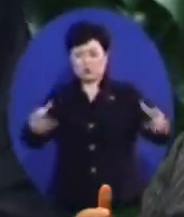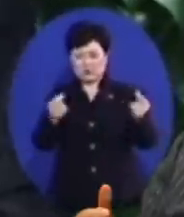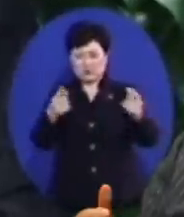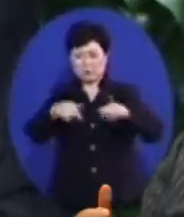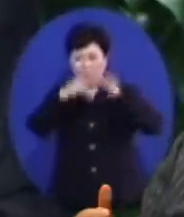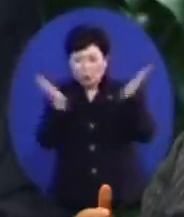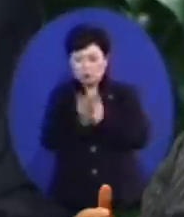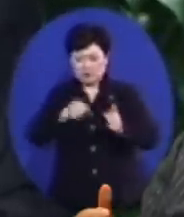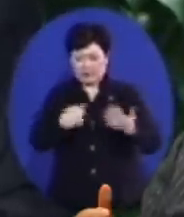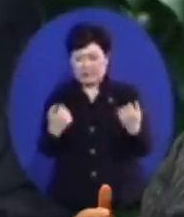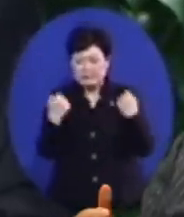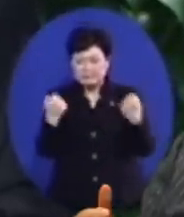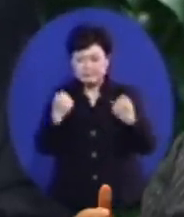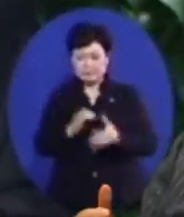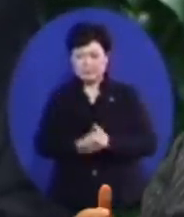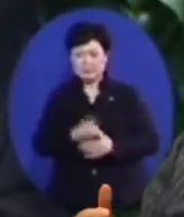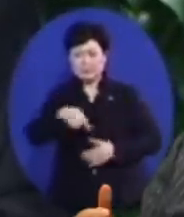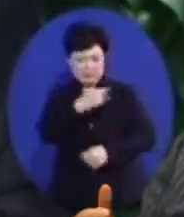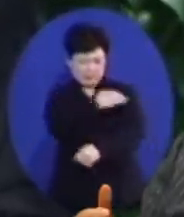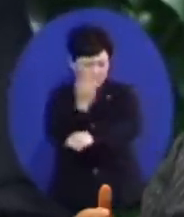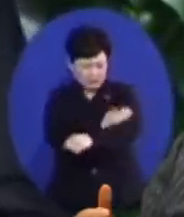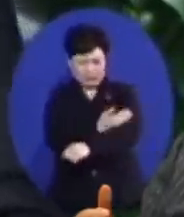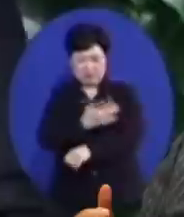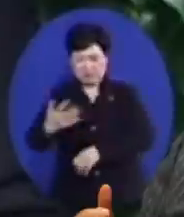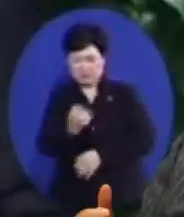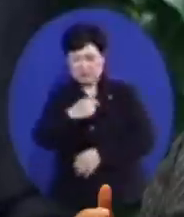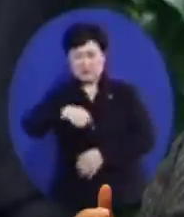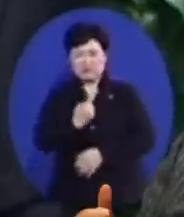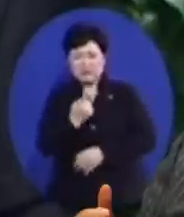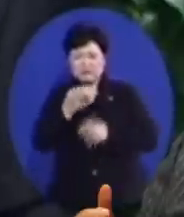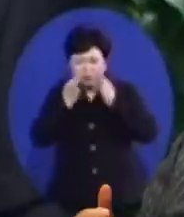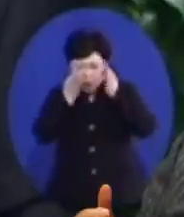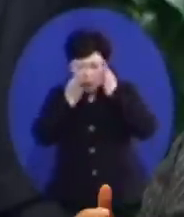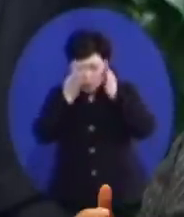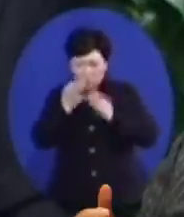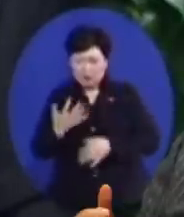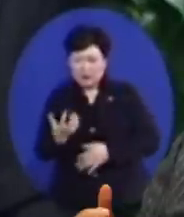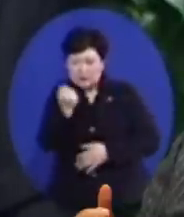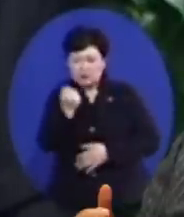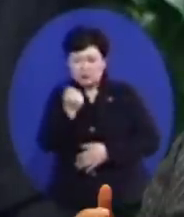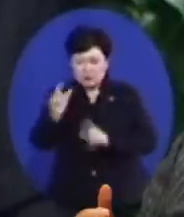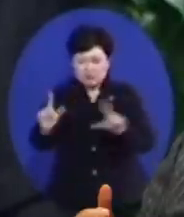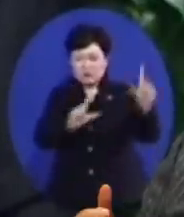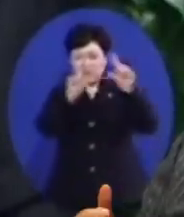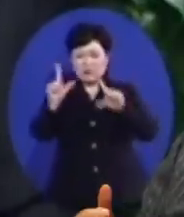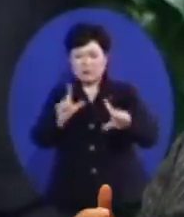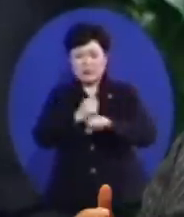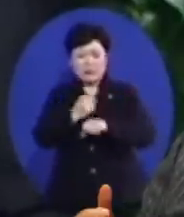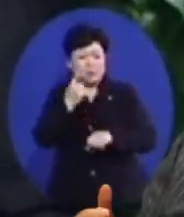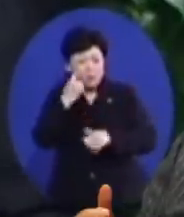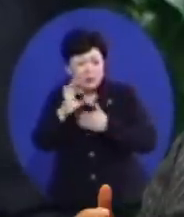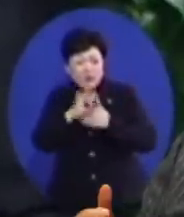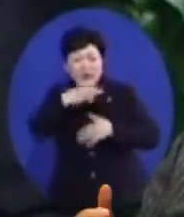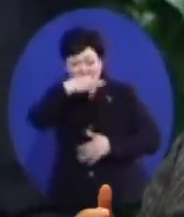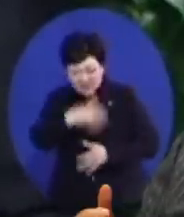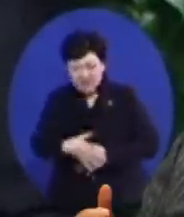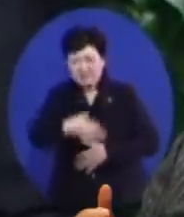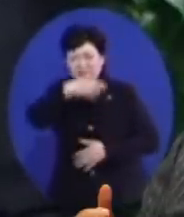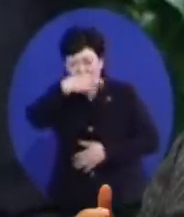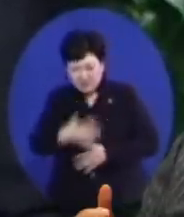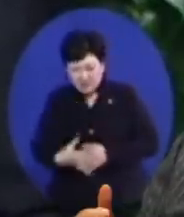힘으로, 자기의 능력으로, 자기의 노력으로 인생을 살아가려니까 그렇게 힘이 드는